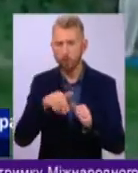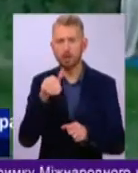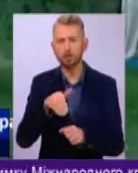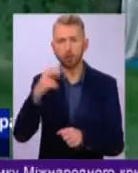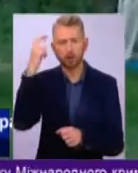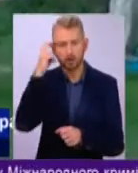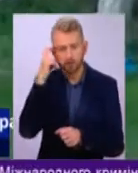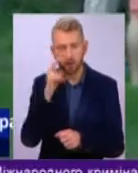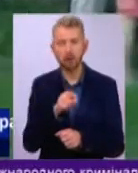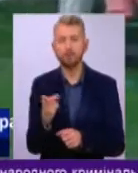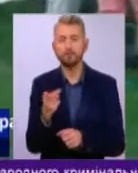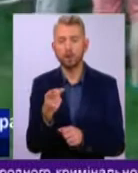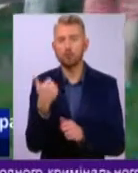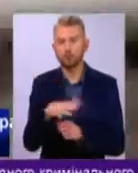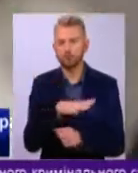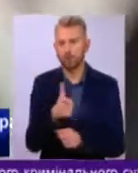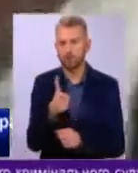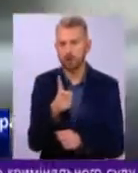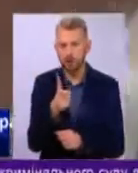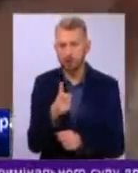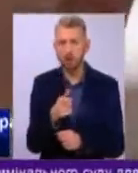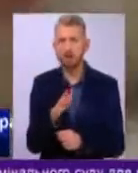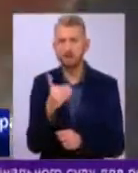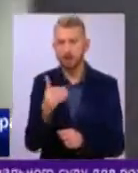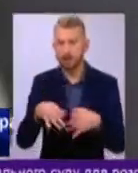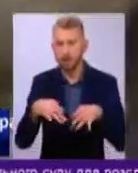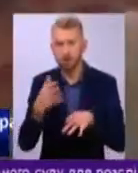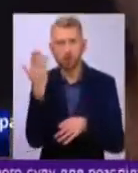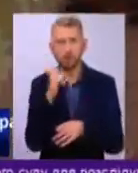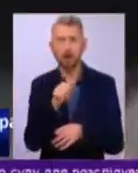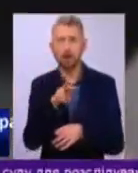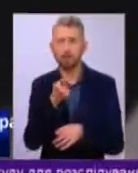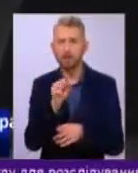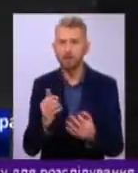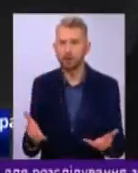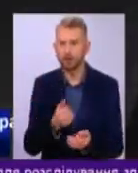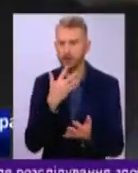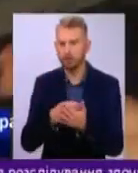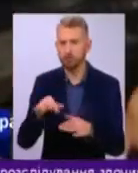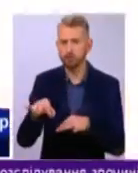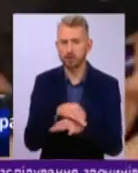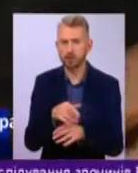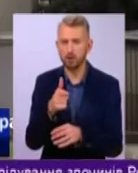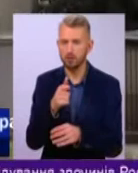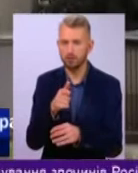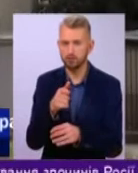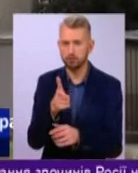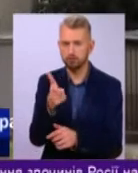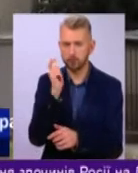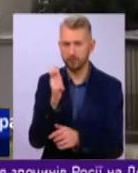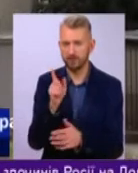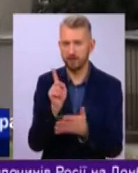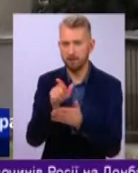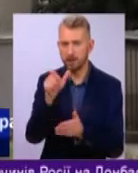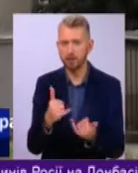Києві Окуєва та Осмаєва уже стріляли просто в їхній машині. Тоді Аміна врятувала свого чоловіка, поціливши в нападника. Сьогодні